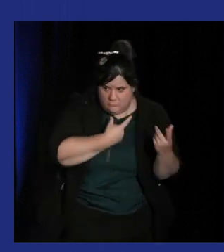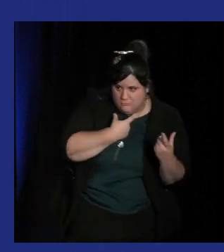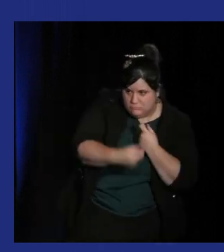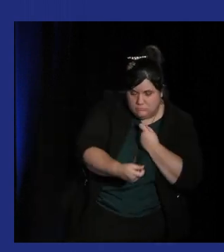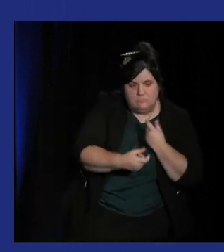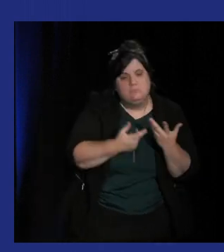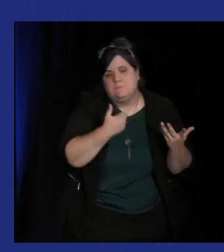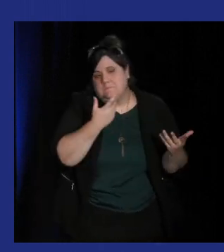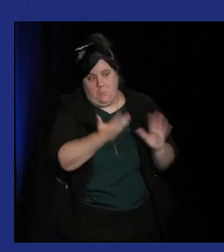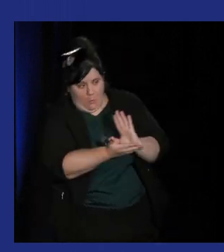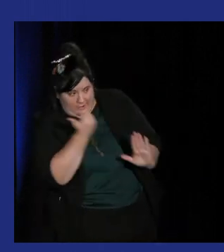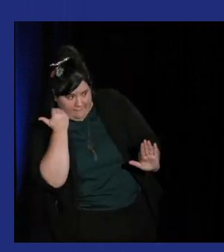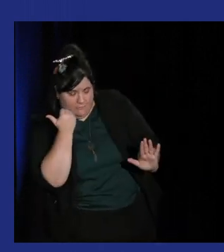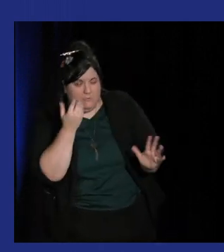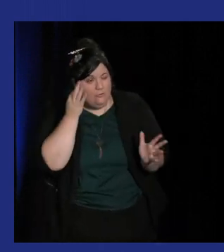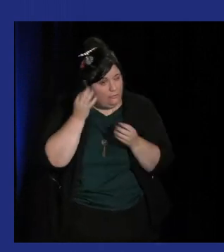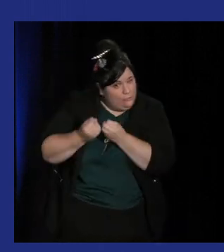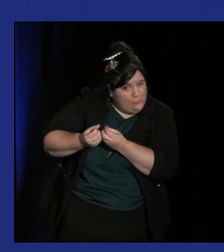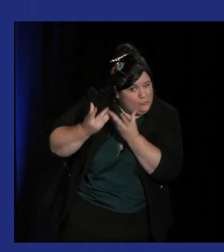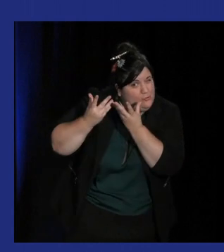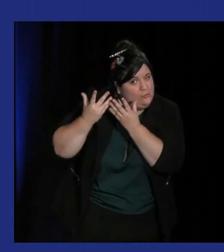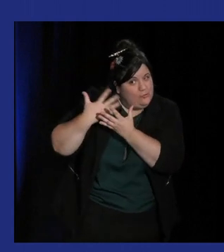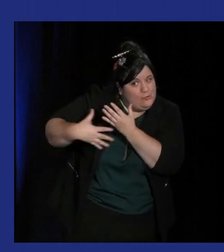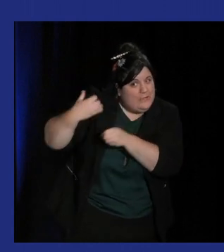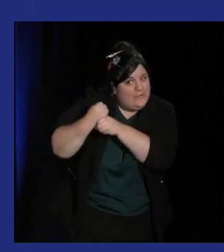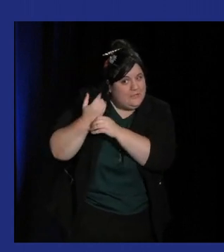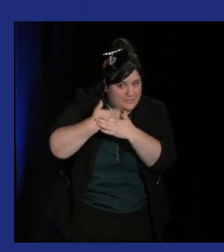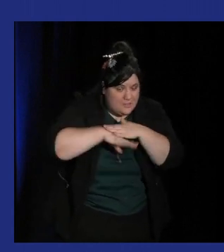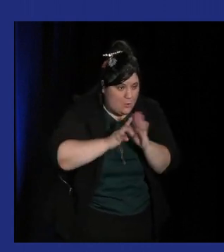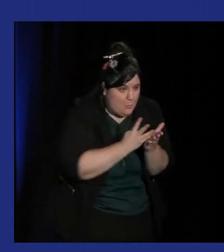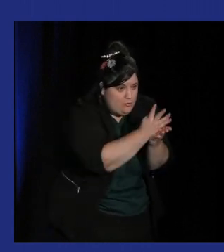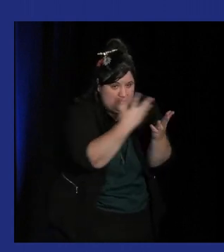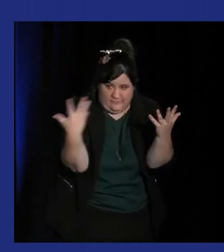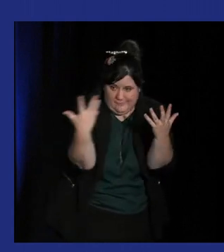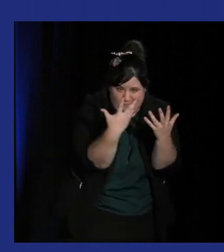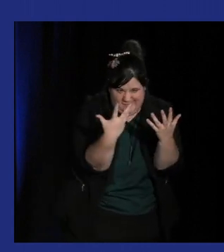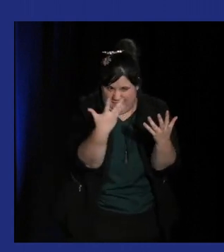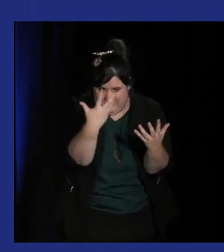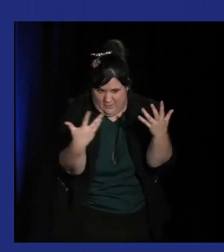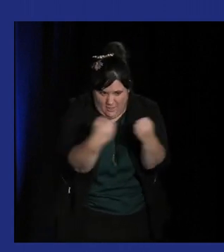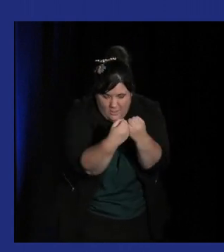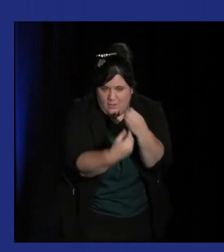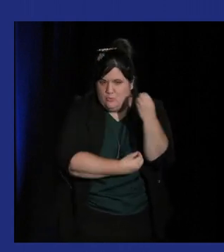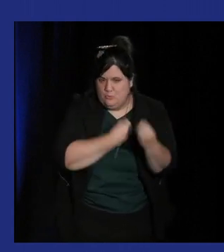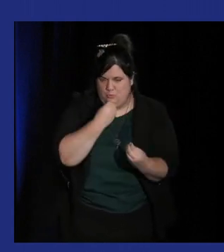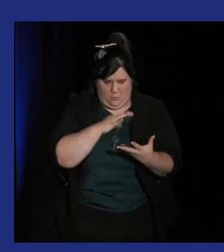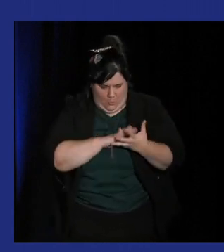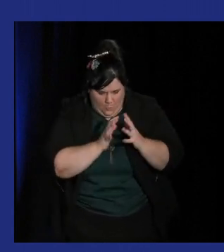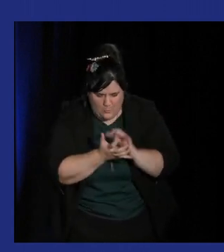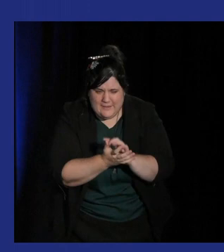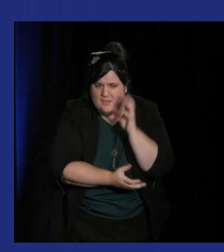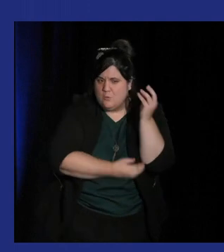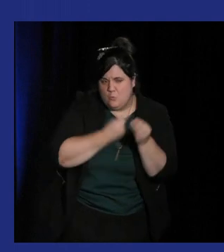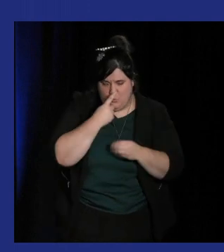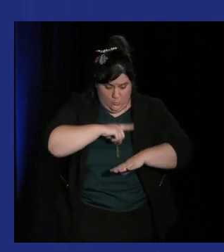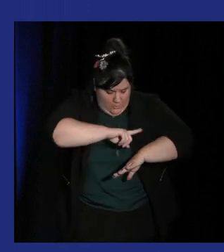curseur aussi de développer le son dans le projet et ça nous permet de tester aussi des choses si c'est trop compliqué à mettre en place ou